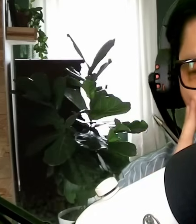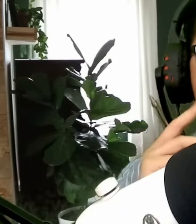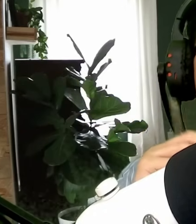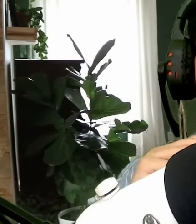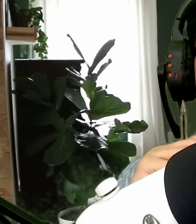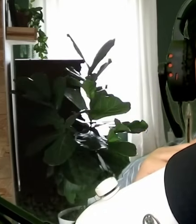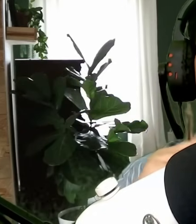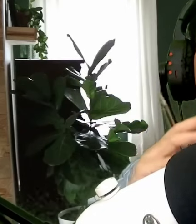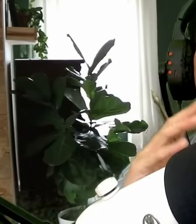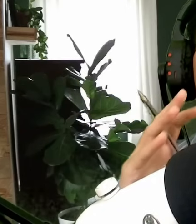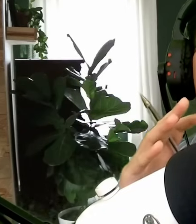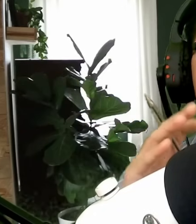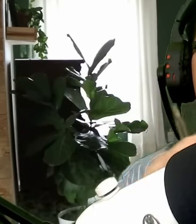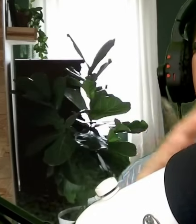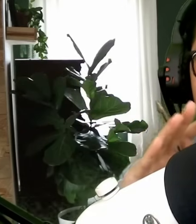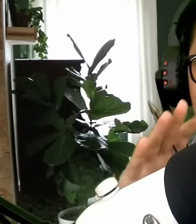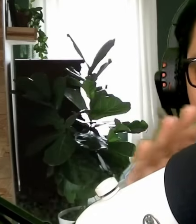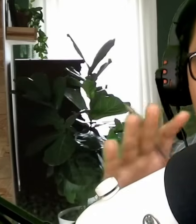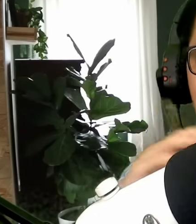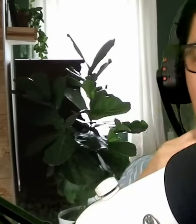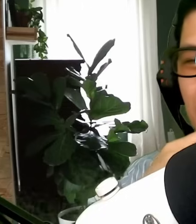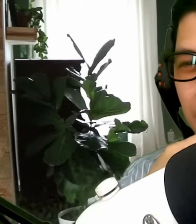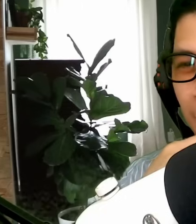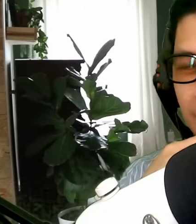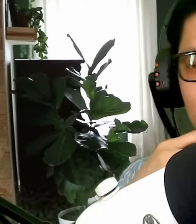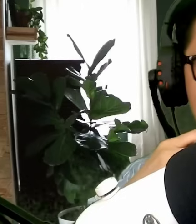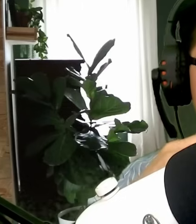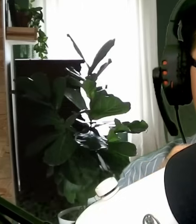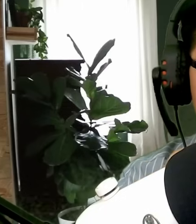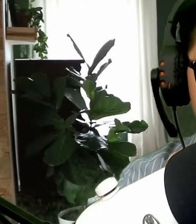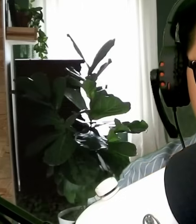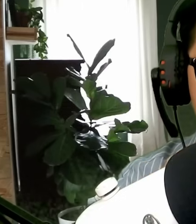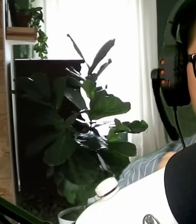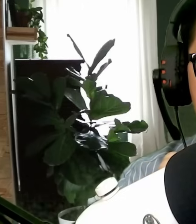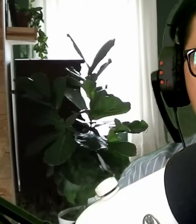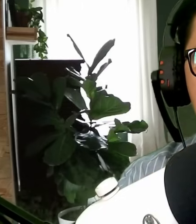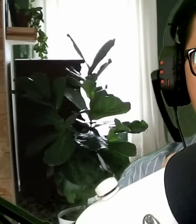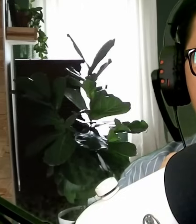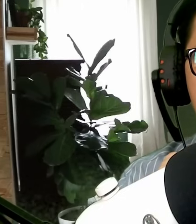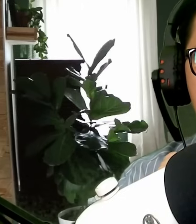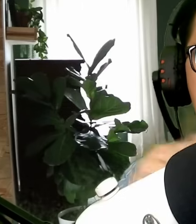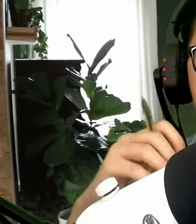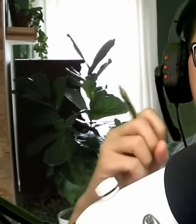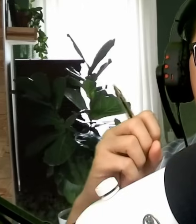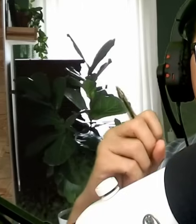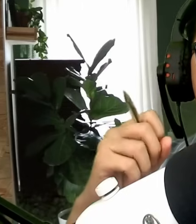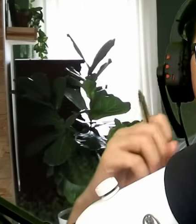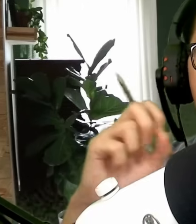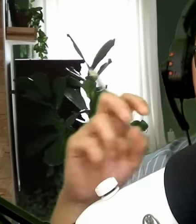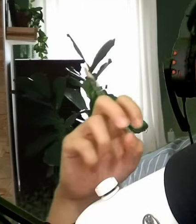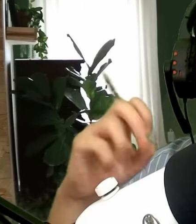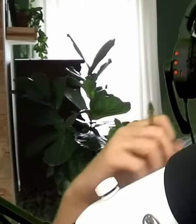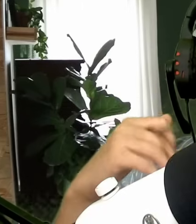sa mga pinaka-confusing and puzzling thing about politics, dahil po kung iisipin mo, ang laki po ng ginagastos ng